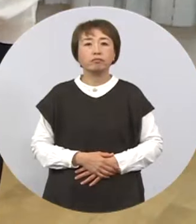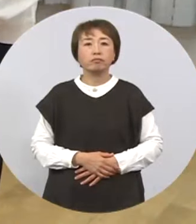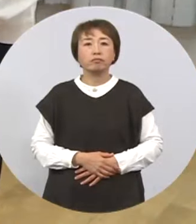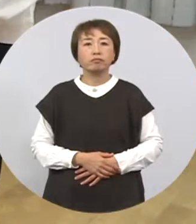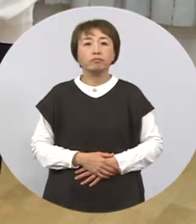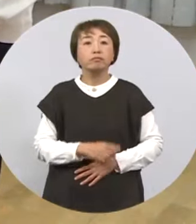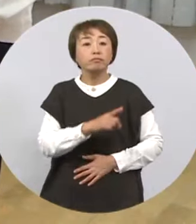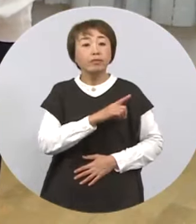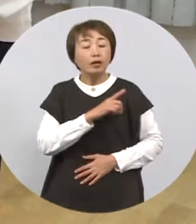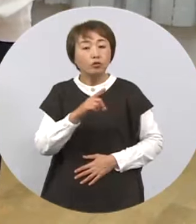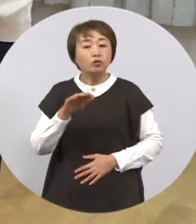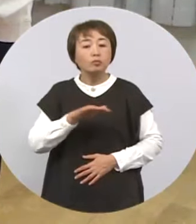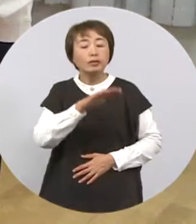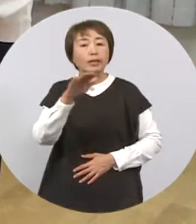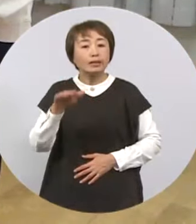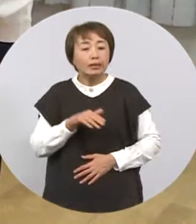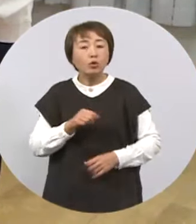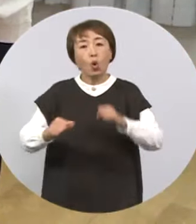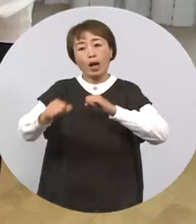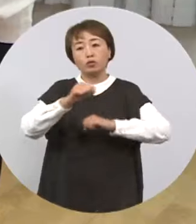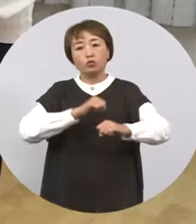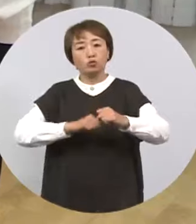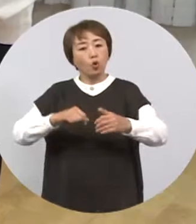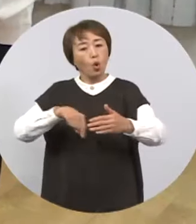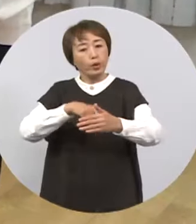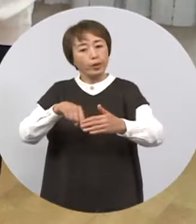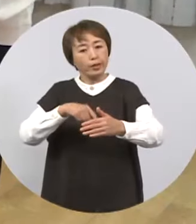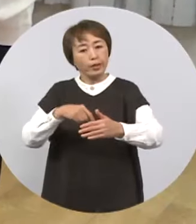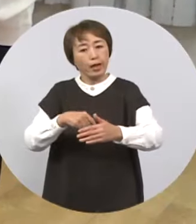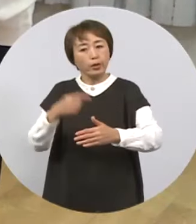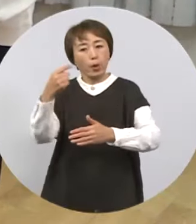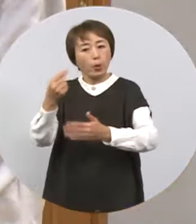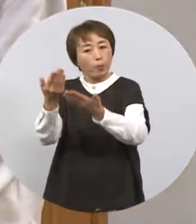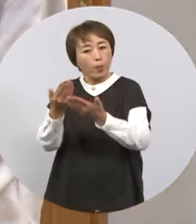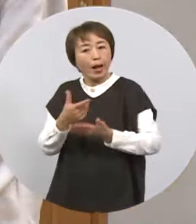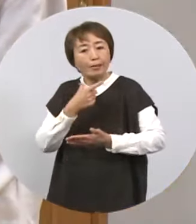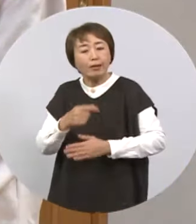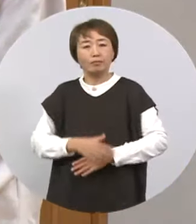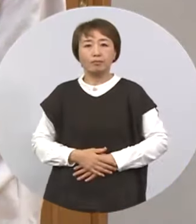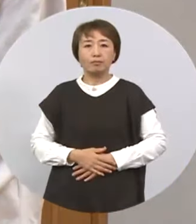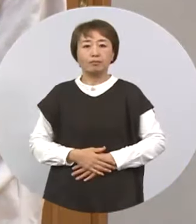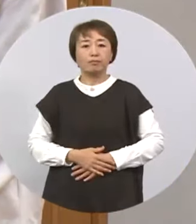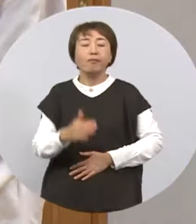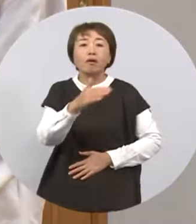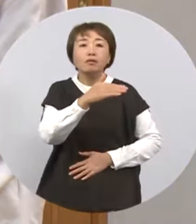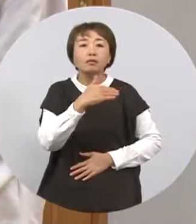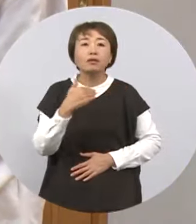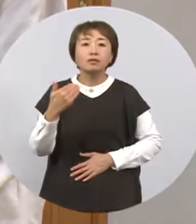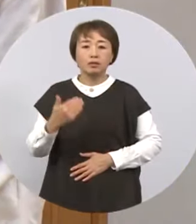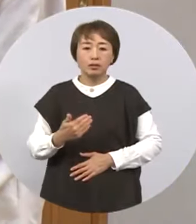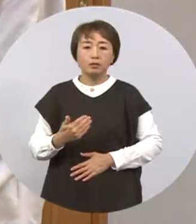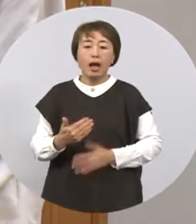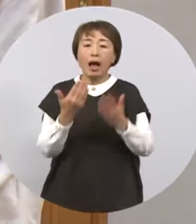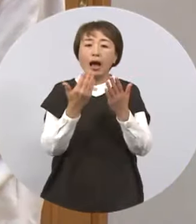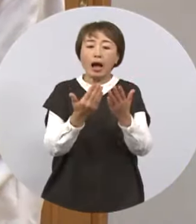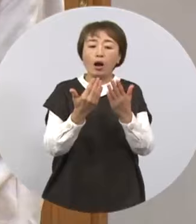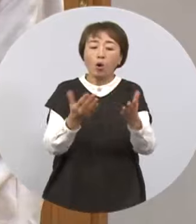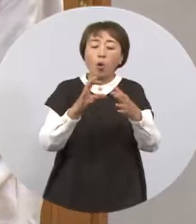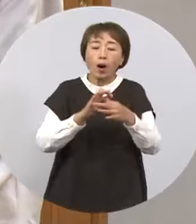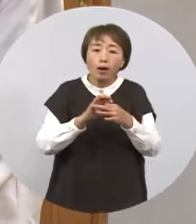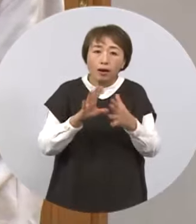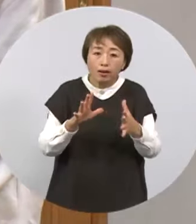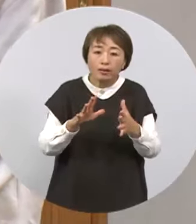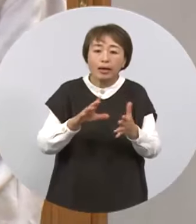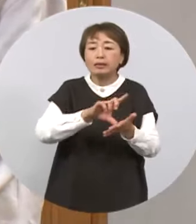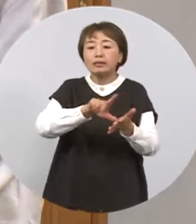まずは皆さんがどんな活動をされているのか教えていただいてもいいですか？ はい、私たちは学校の枠を超えて地